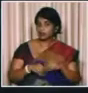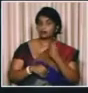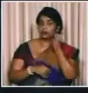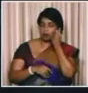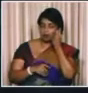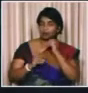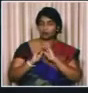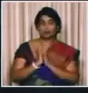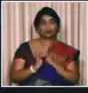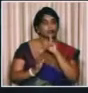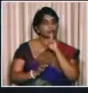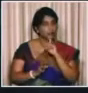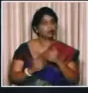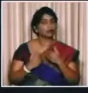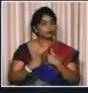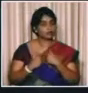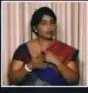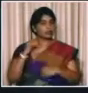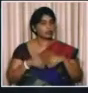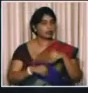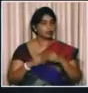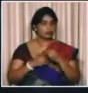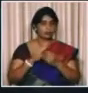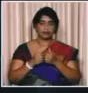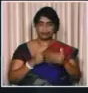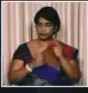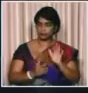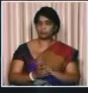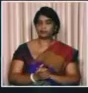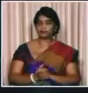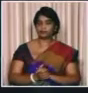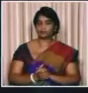අදහස් ඉදිරිපත් කිරීම තමයි අපි දේශපාලන ව්‍යාපාරයකට කටයුතු කරමින් තිබෙන්නේ.